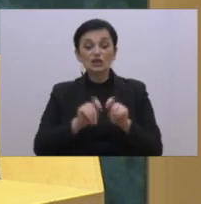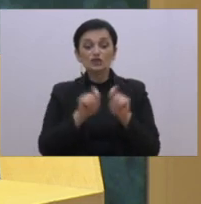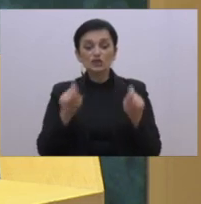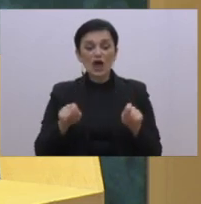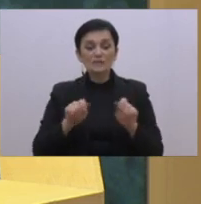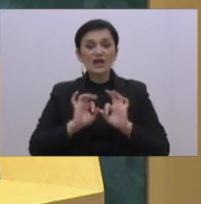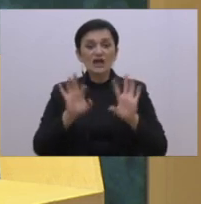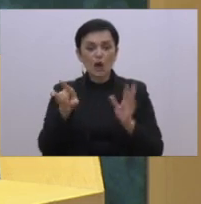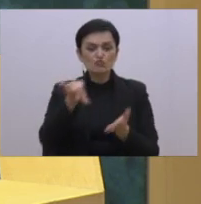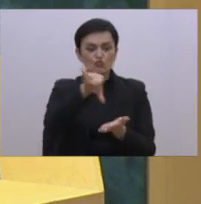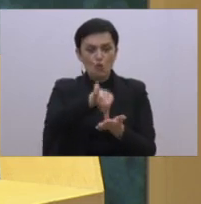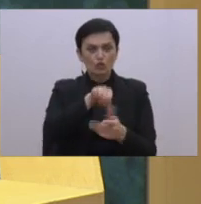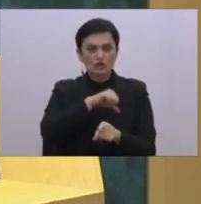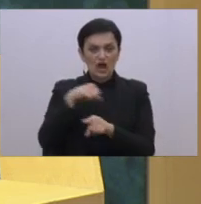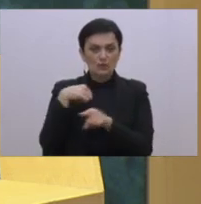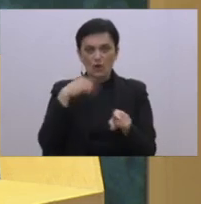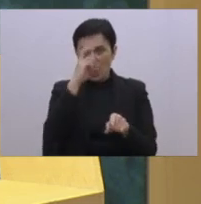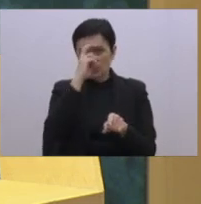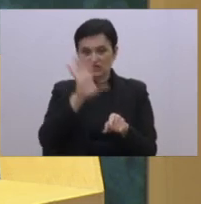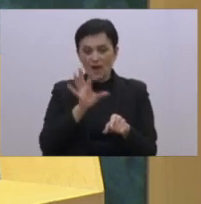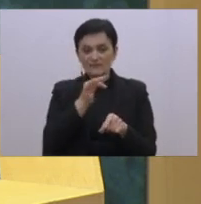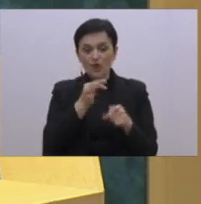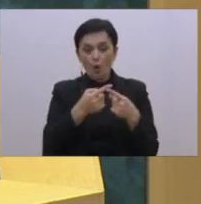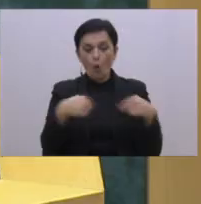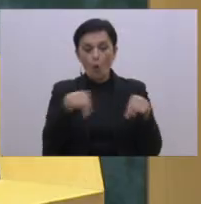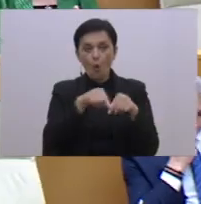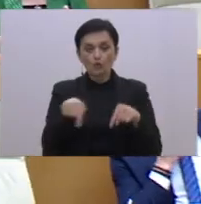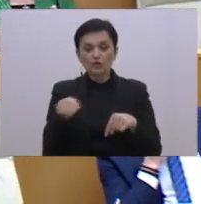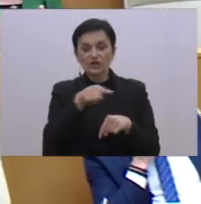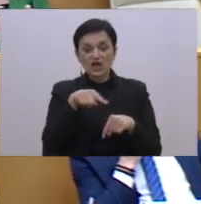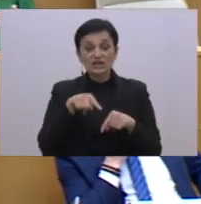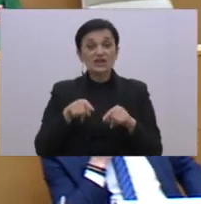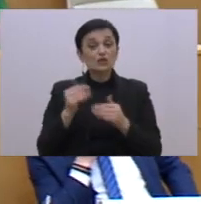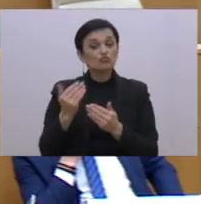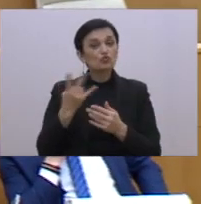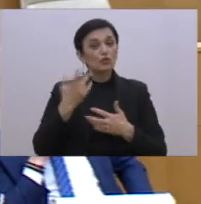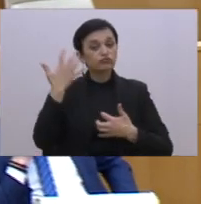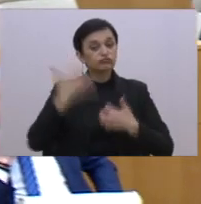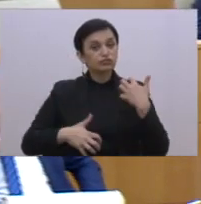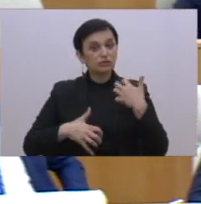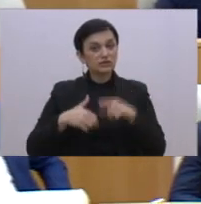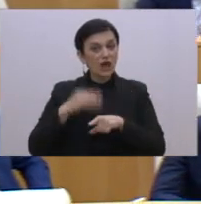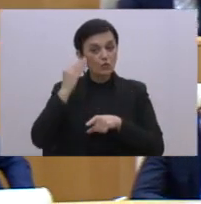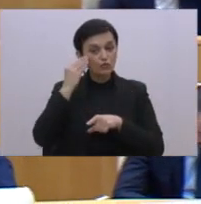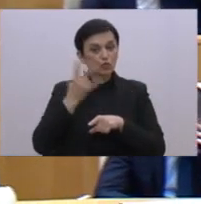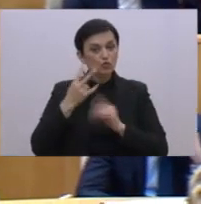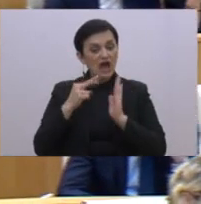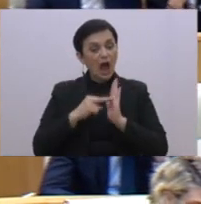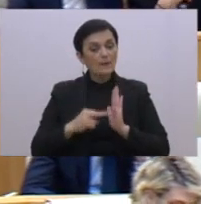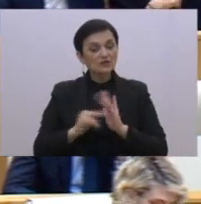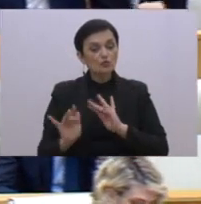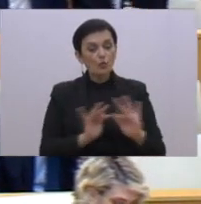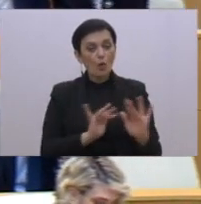გავრცელებაში თავად მონაწილეობდნენ არასამთავრობო ორგანიზაციები, რომლებიც წესით ნეიტრალური პოზიციიდან უნდა აფასებდნენ